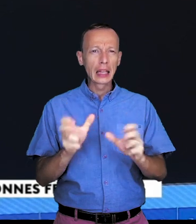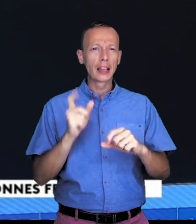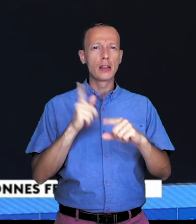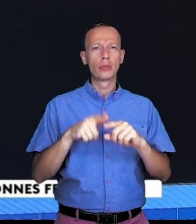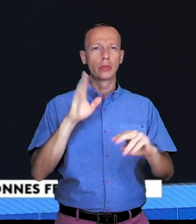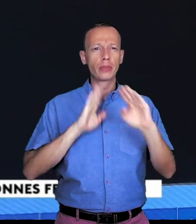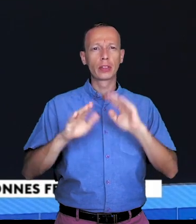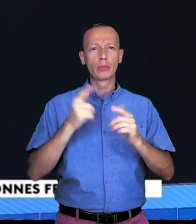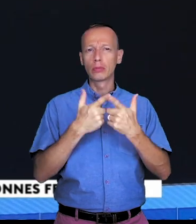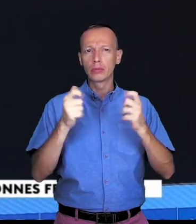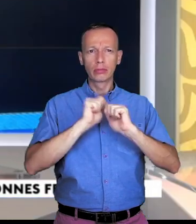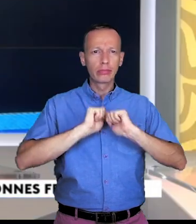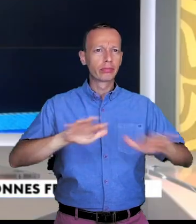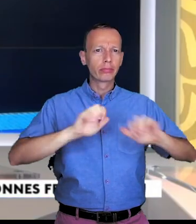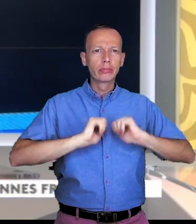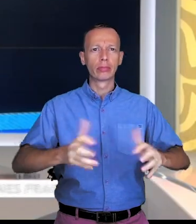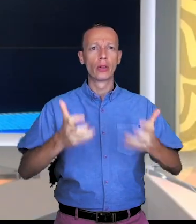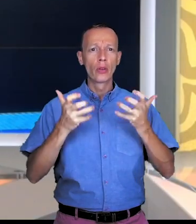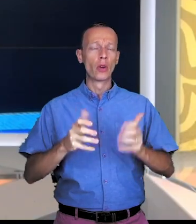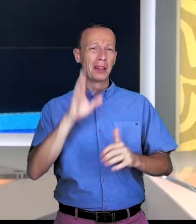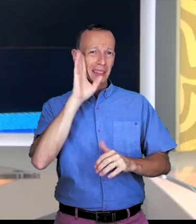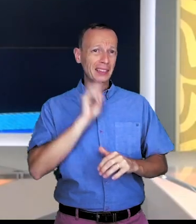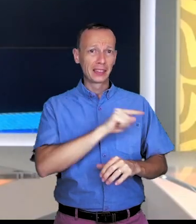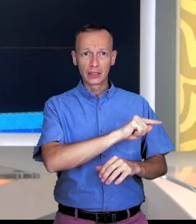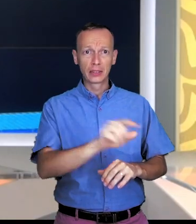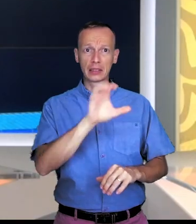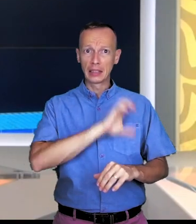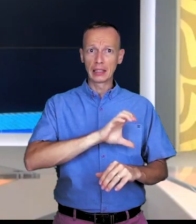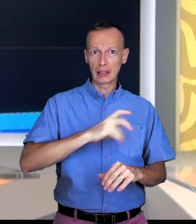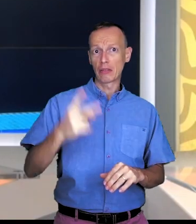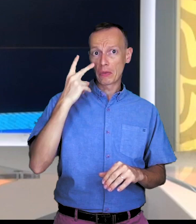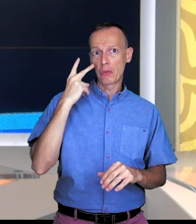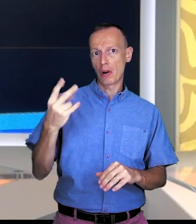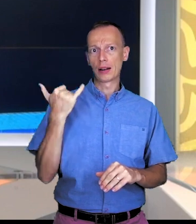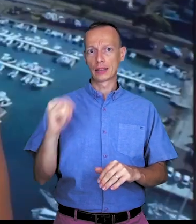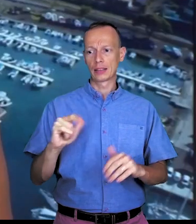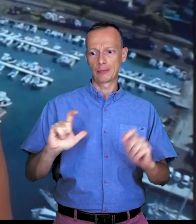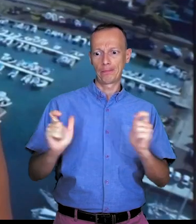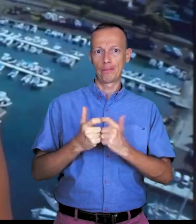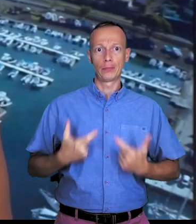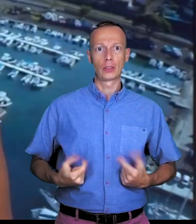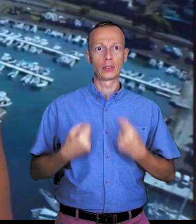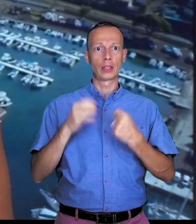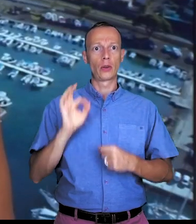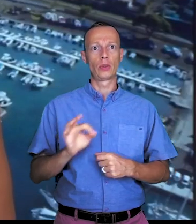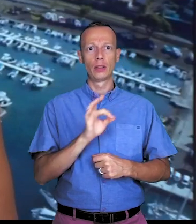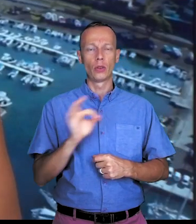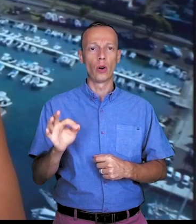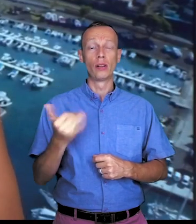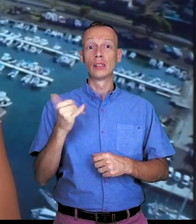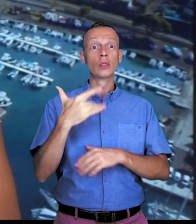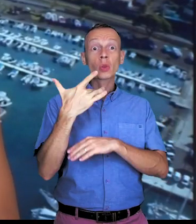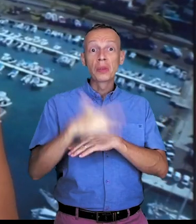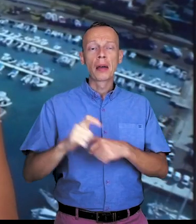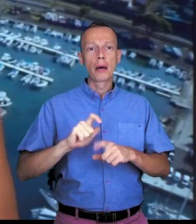avec des spots diffusés en TV et sur les réseaux sociaux. Objectif, inciter la population à se faire dépister régulièrement afin